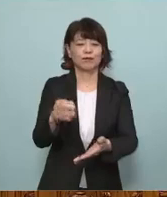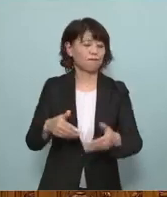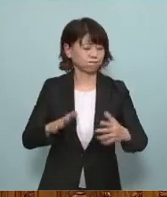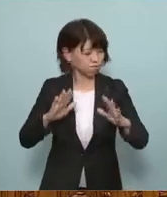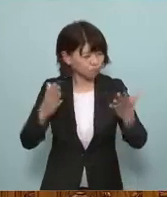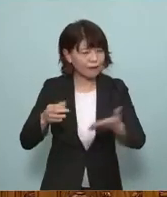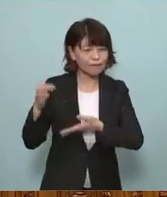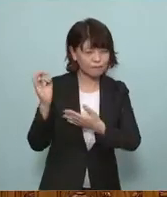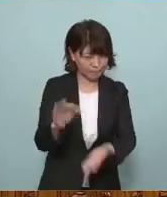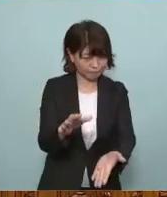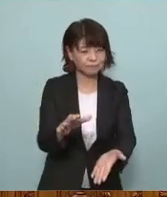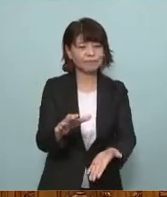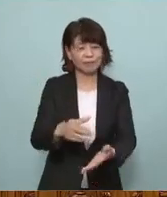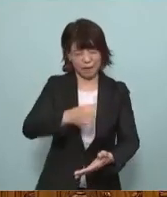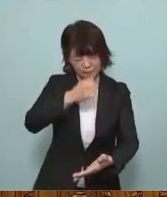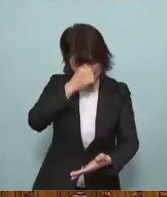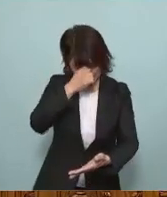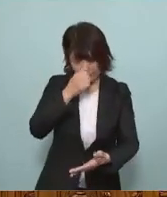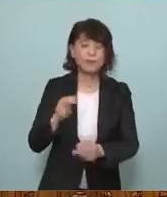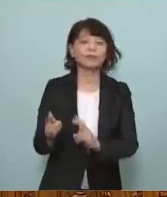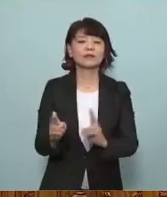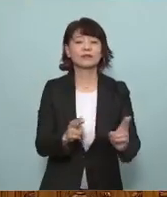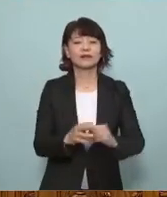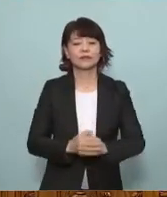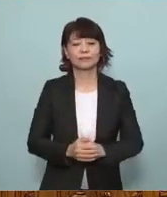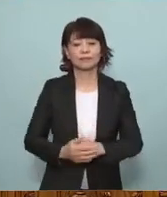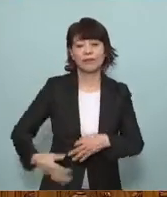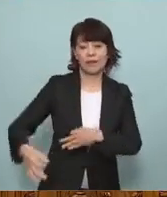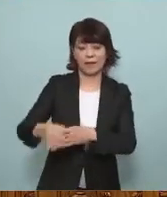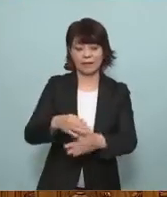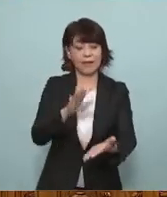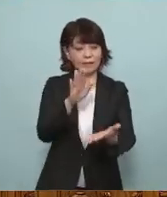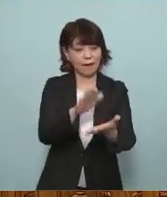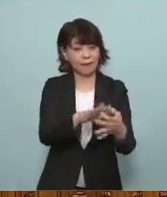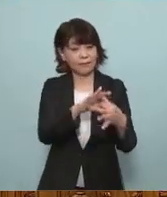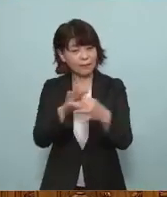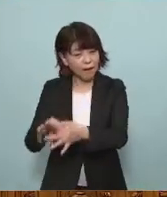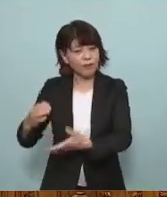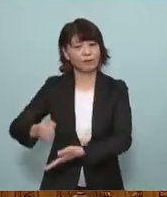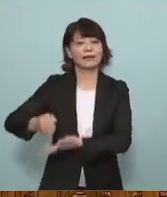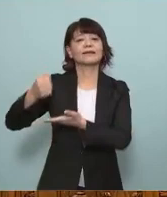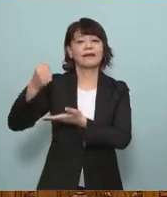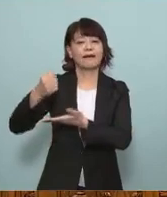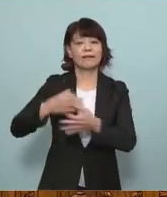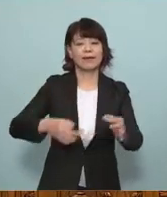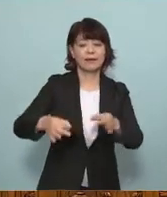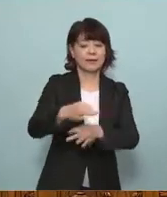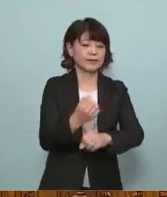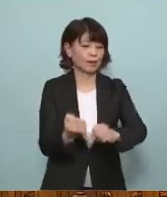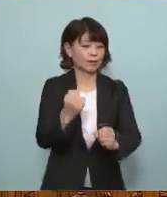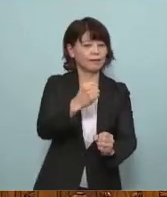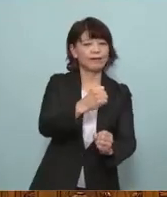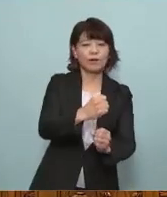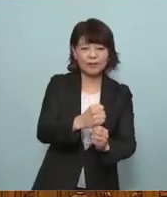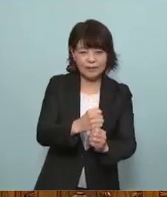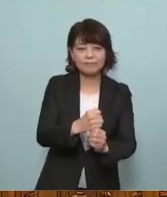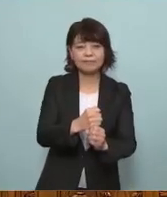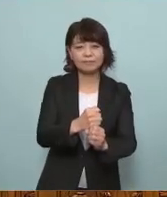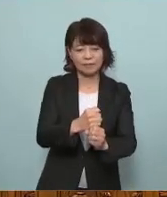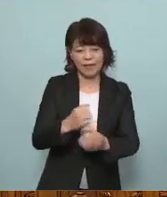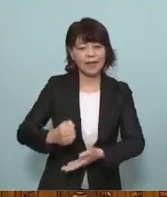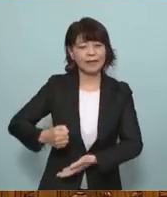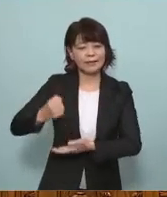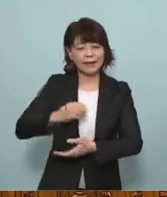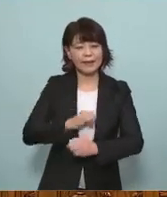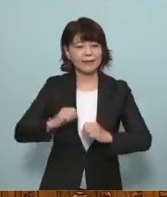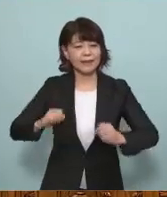い、万全を期します。経済あっての財政です。経済を立て直し、そして財